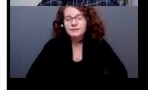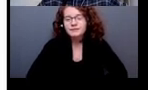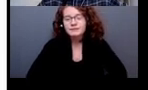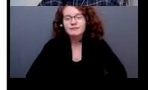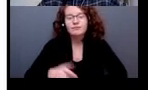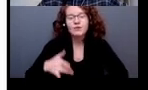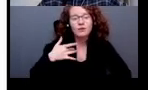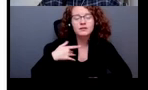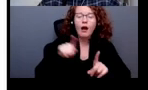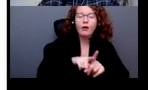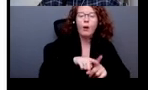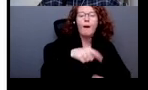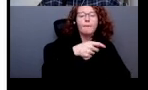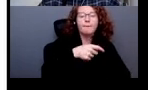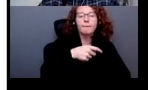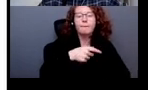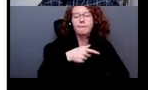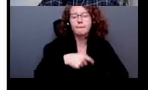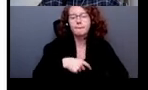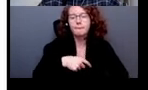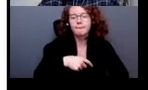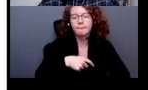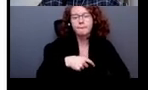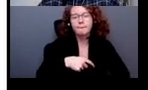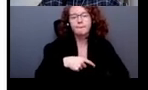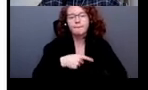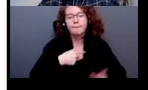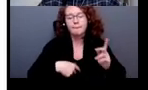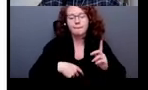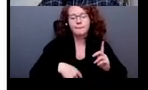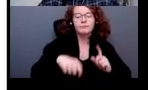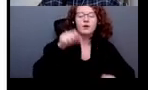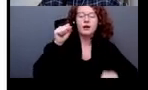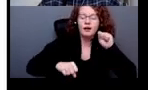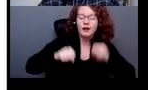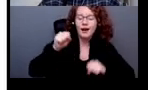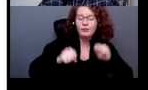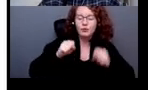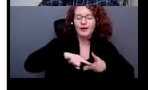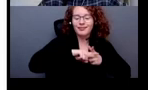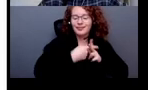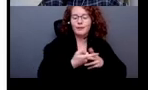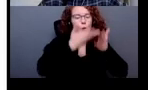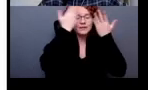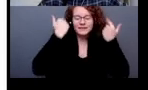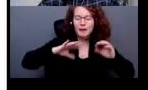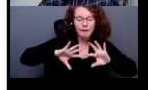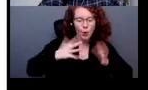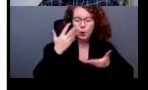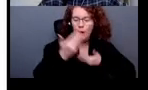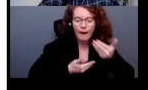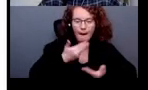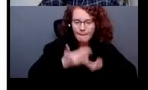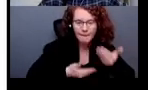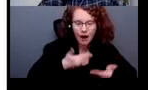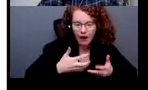va-et-vient entre l'incertain ou l'ambiguïté du terrain originel, c'est-à-dire globalement, on va faire une enquête ethnographique de X